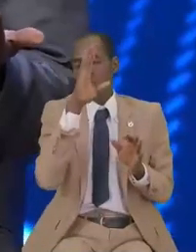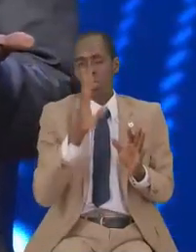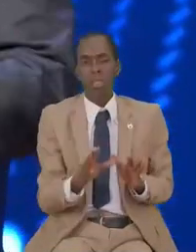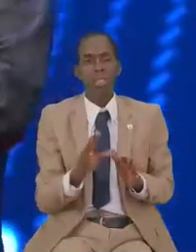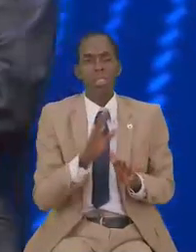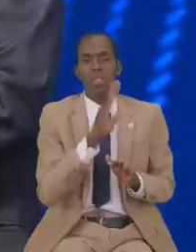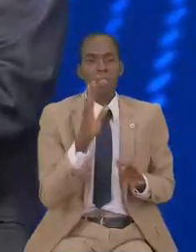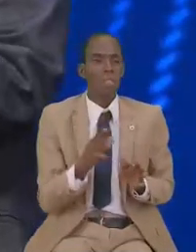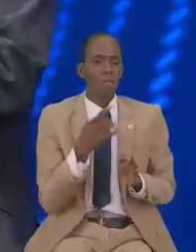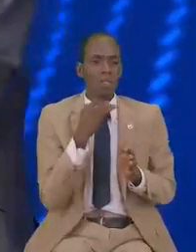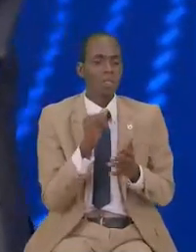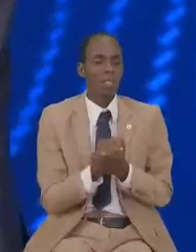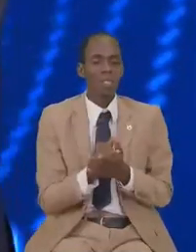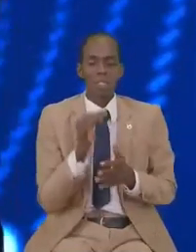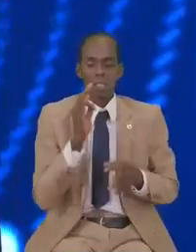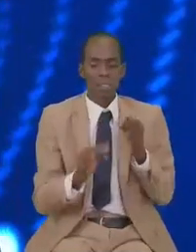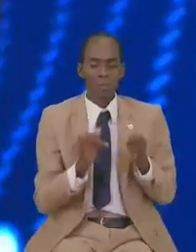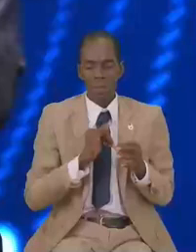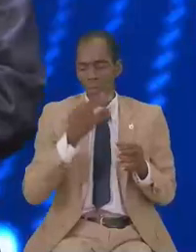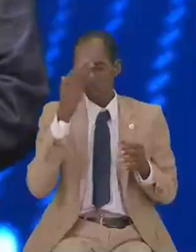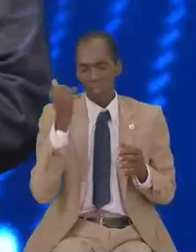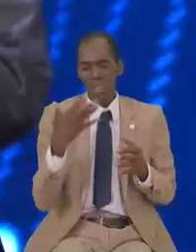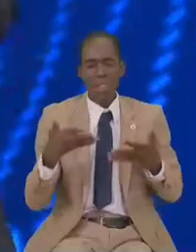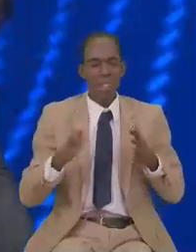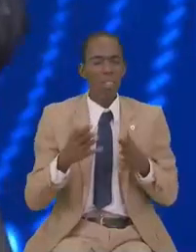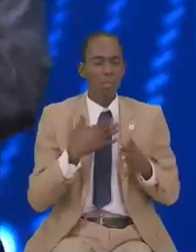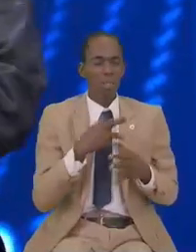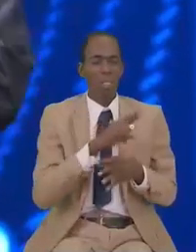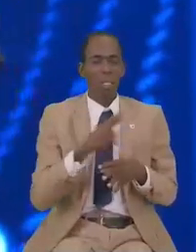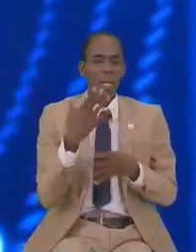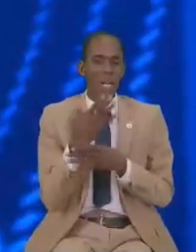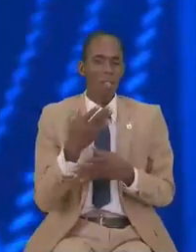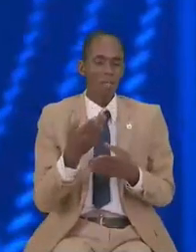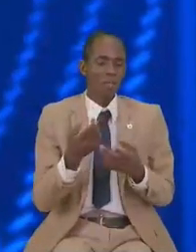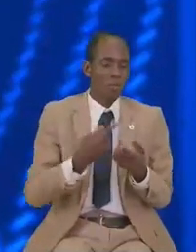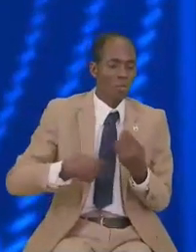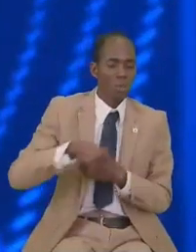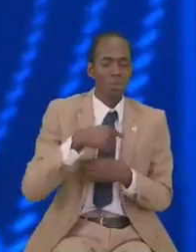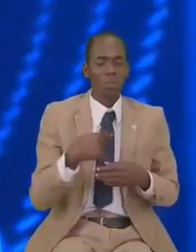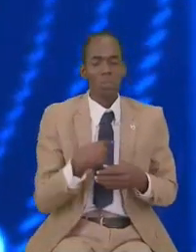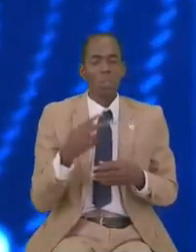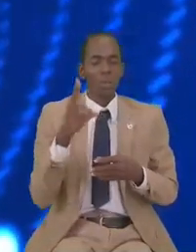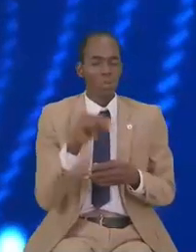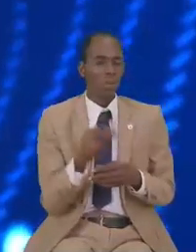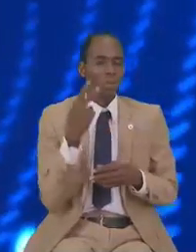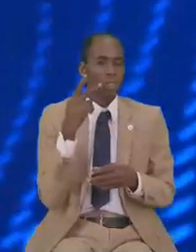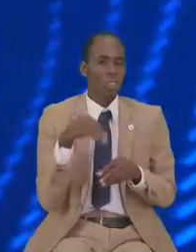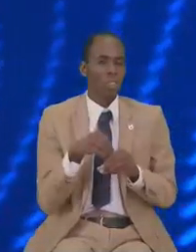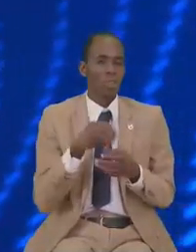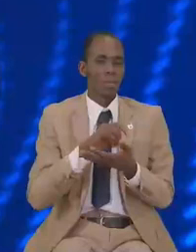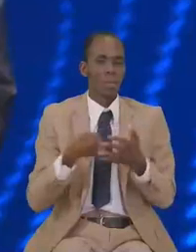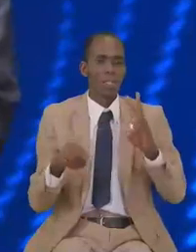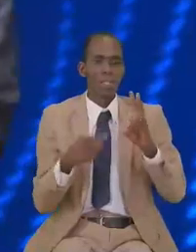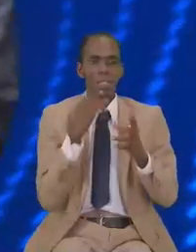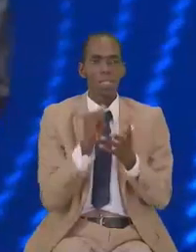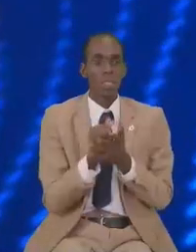t'oublie Jérusalem, que ma droite m'oublie. Verset 6. Que ma langue s'attache